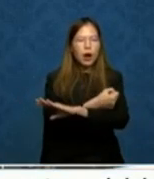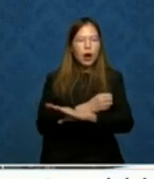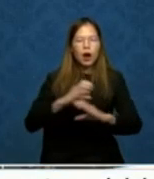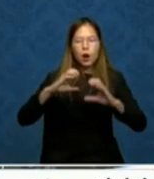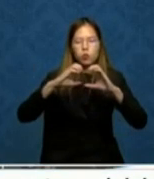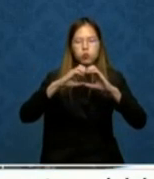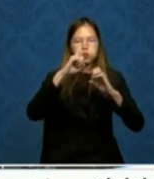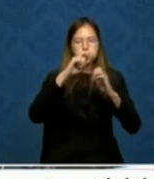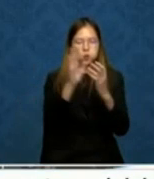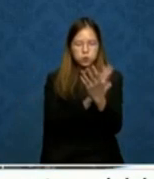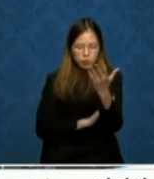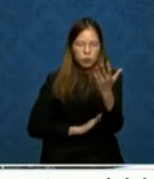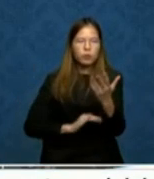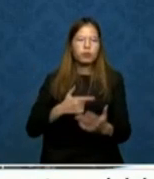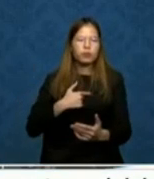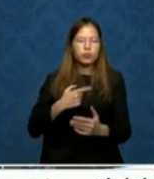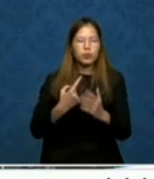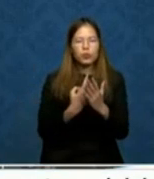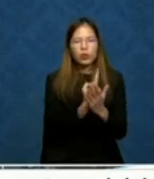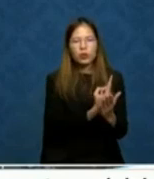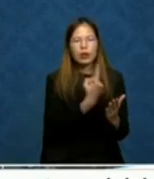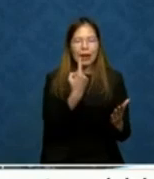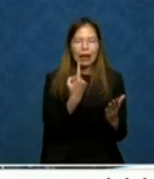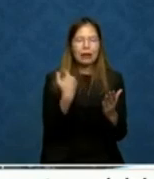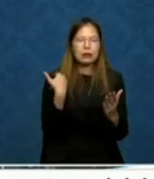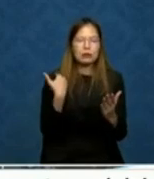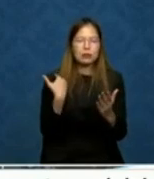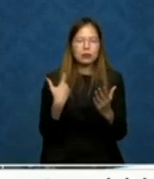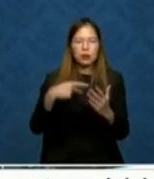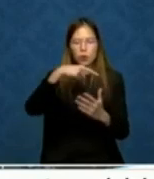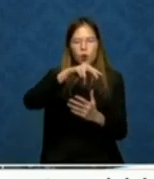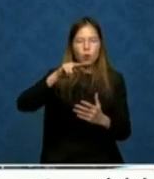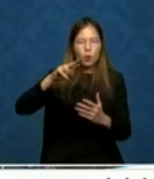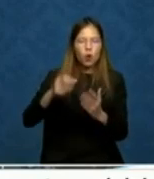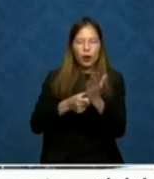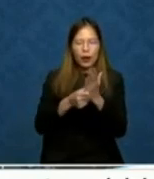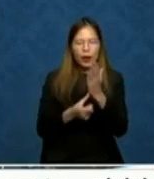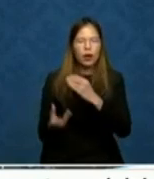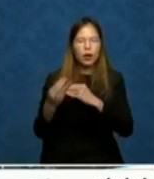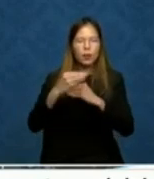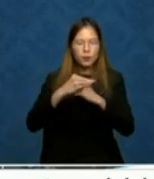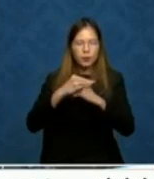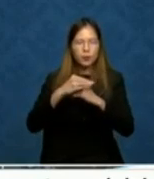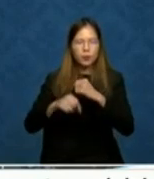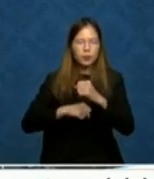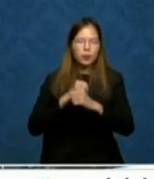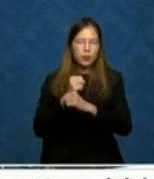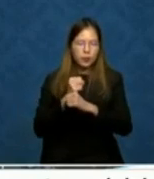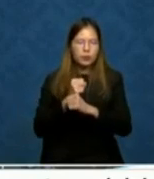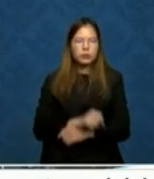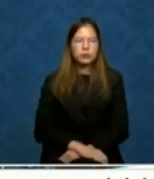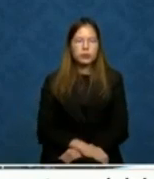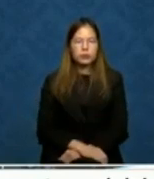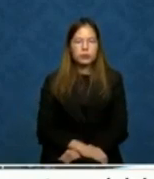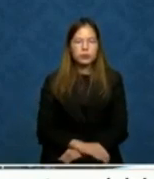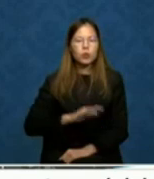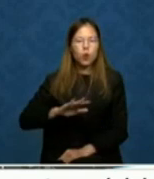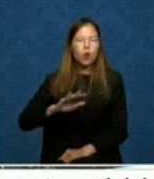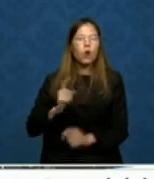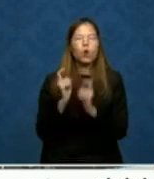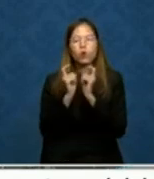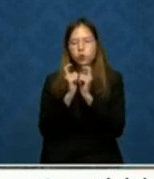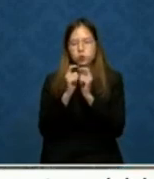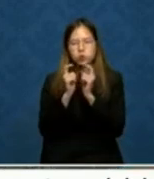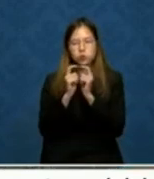านะผู้เสนอแทนในร่างพระราชบัญญัติแก้ไขเพิ่มเติมประมวลกฎหมายอาญาฉบับที่พ.ศ.ของท่านอนุทินช